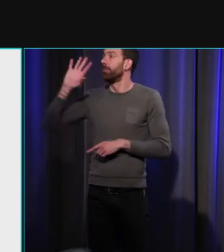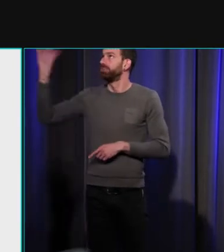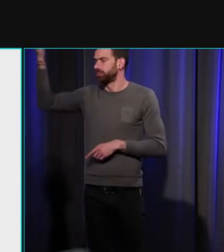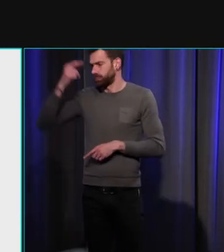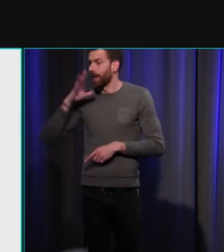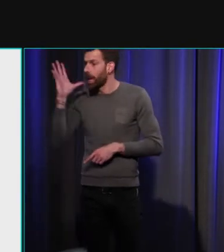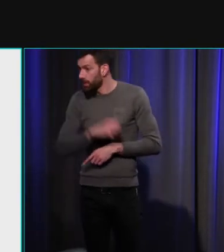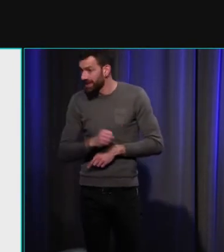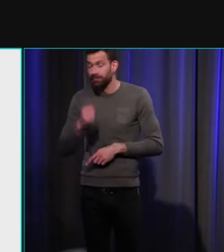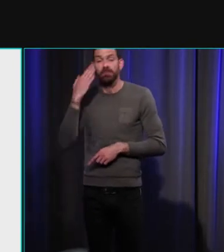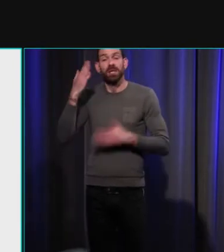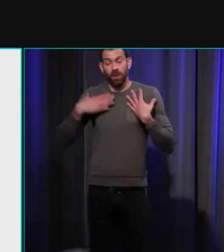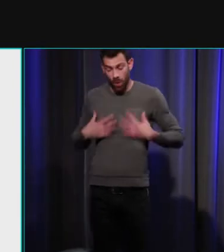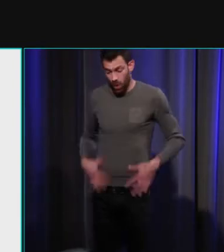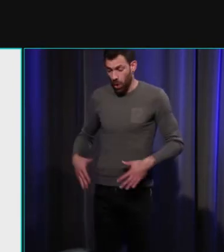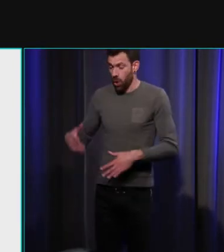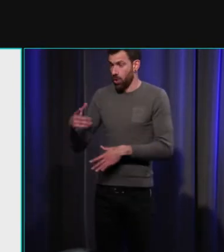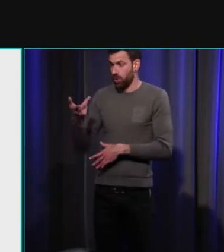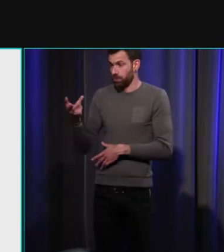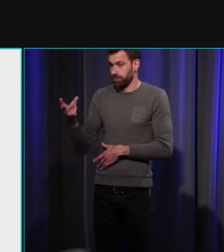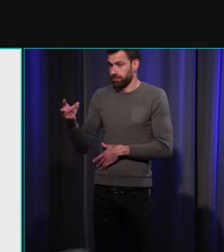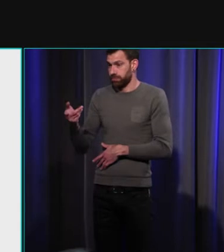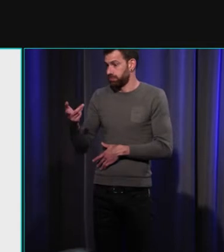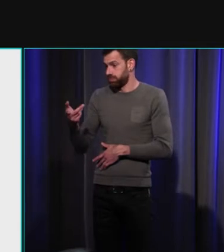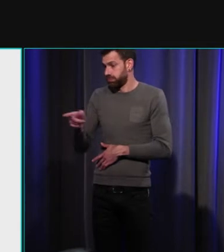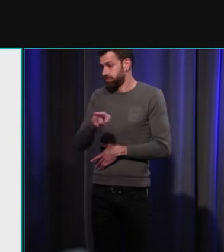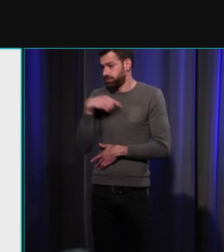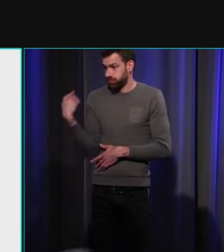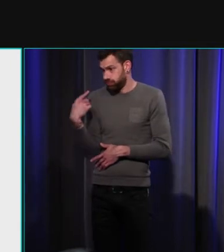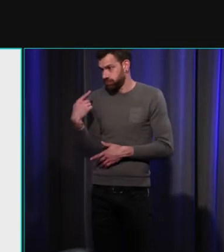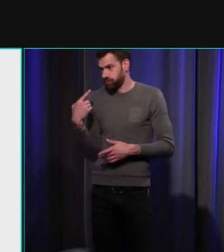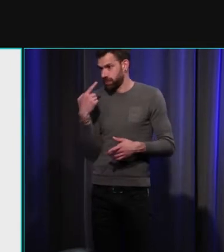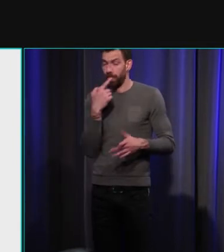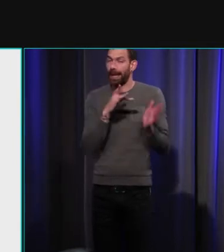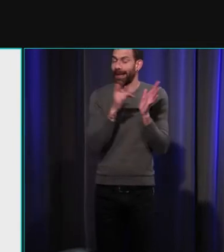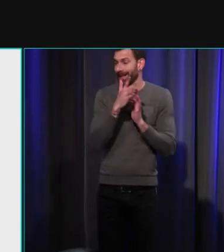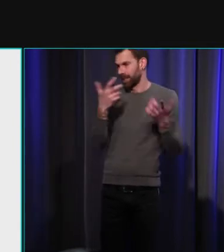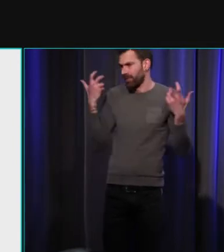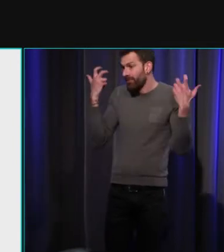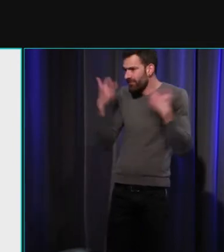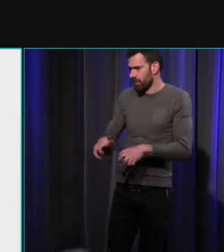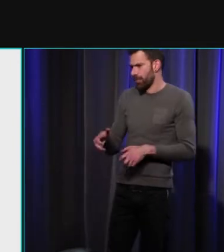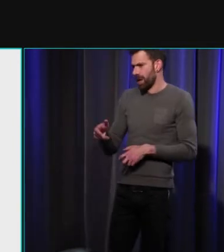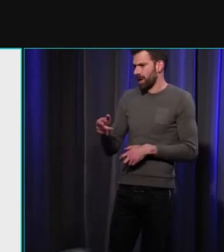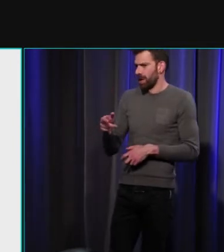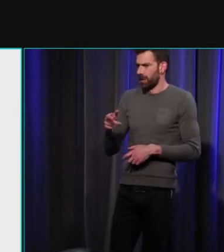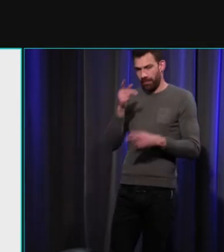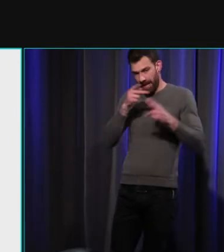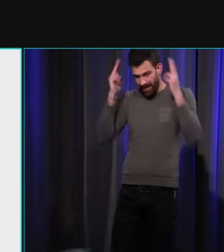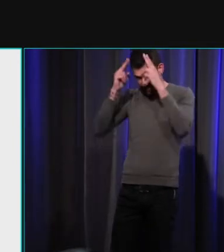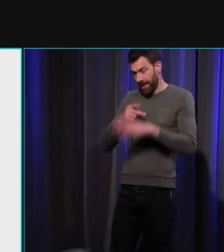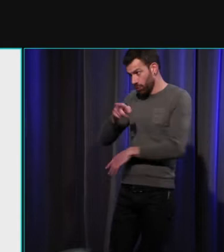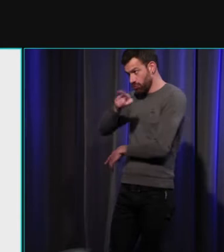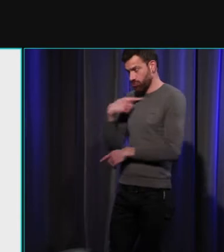tué par le fer et le christ ne veut pas que l'on utilise le faire quand on est évêque en revanche